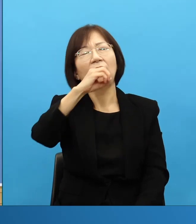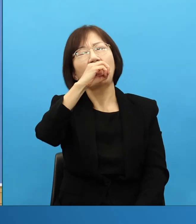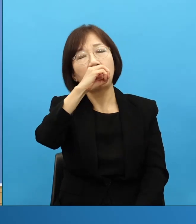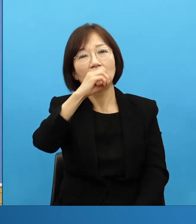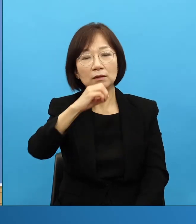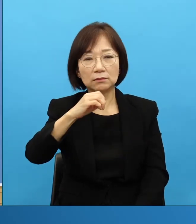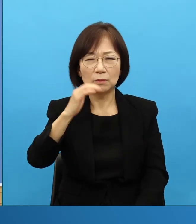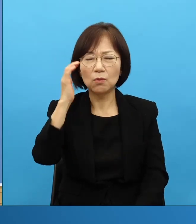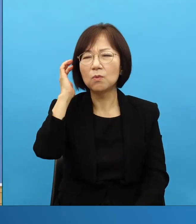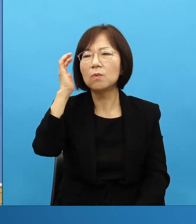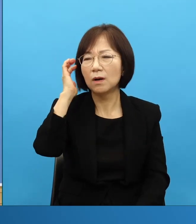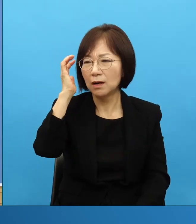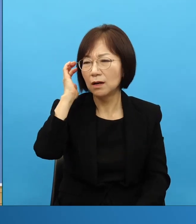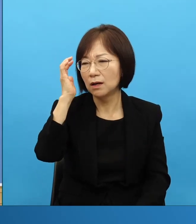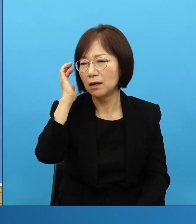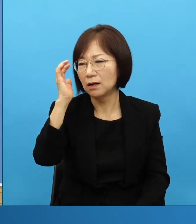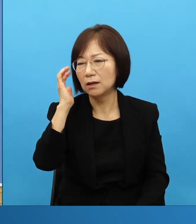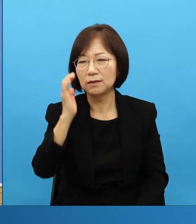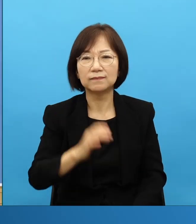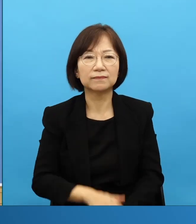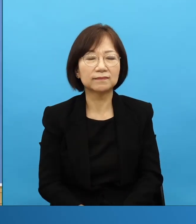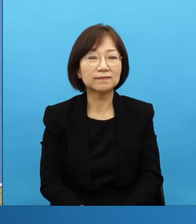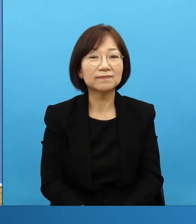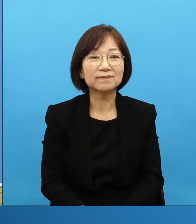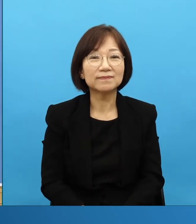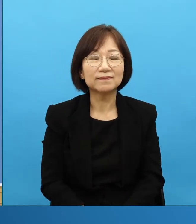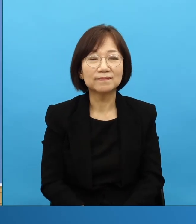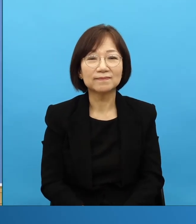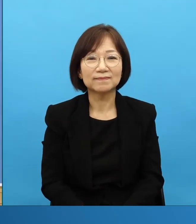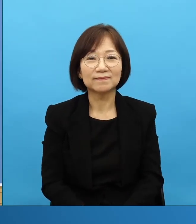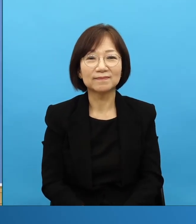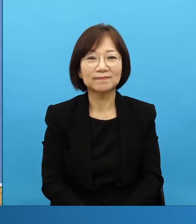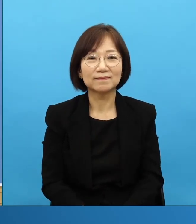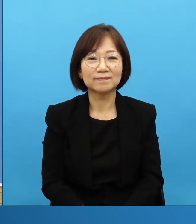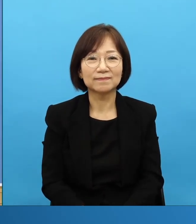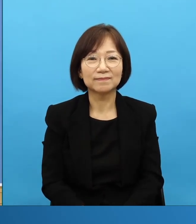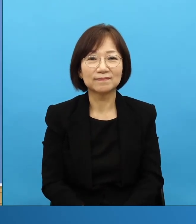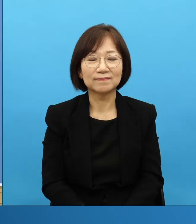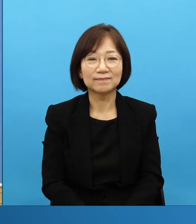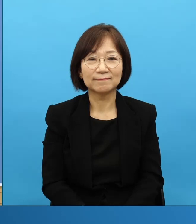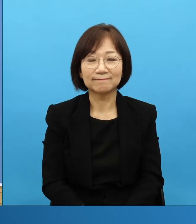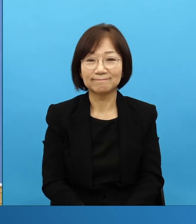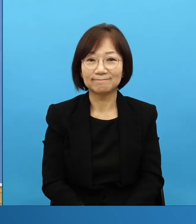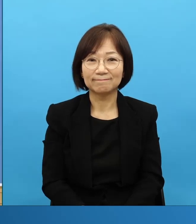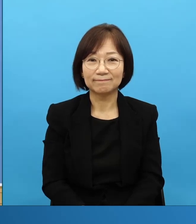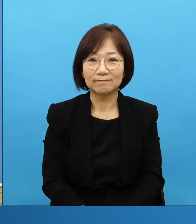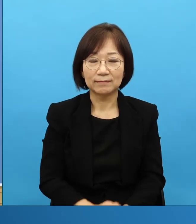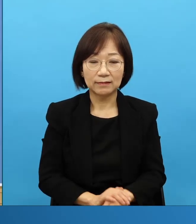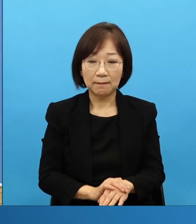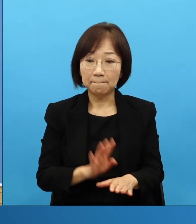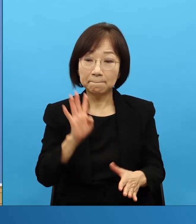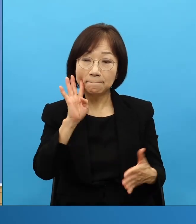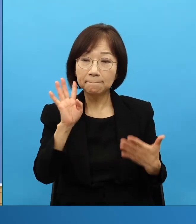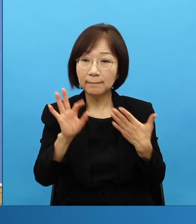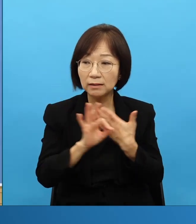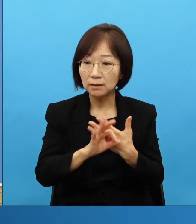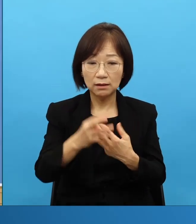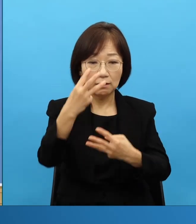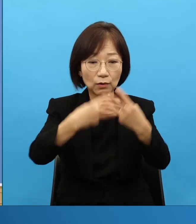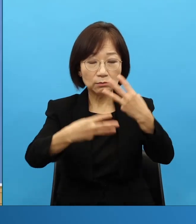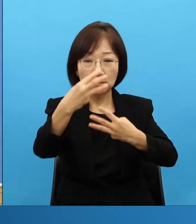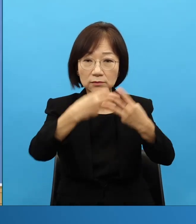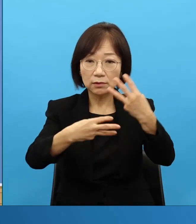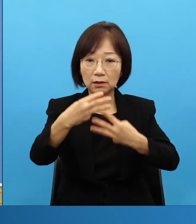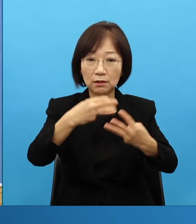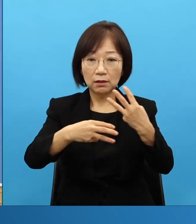about the things that Jesus was talking about during his last 40 days on earth. 기적입니다. It's a miracle 렘넌트가 actually. 전혀 이 생각하지 않고 밖을 나갔다 당황할 수밖에 없어요.